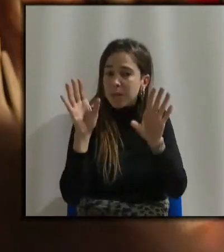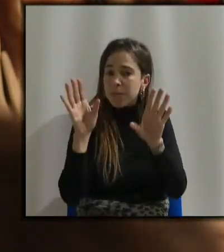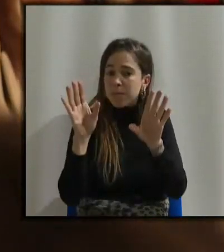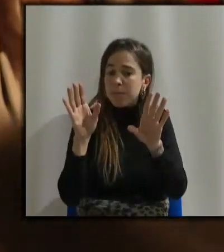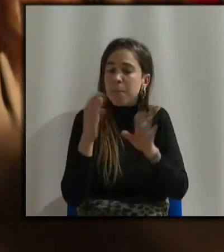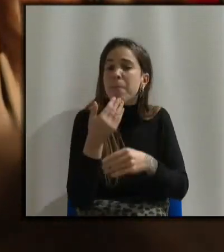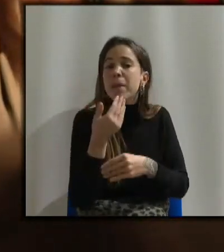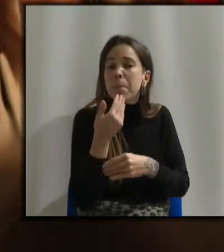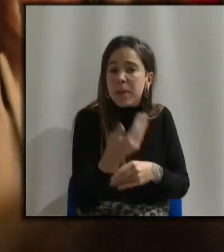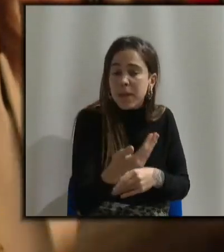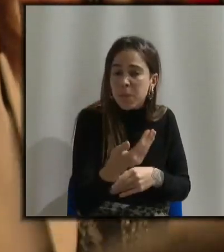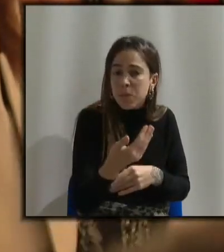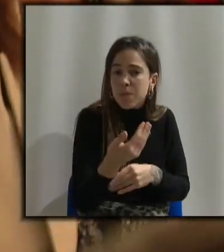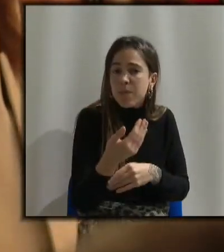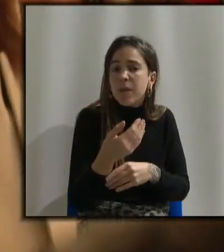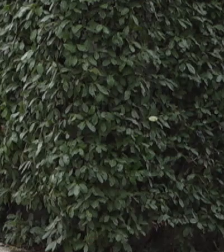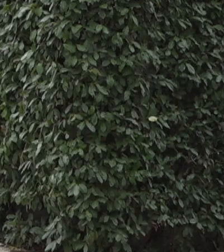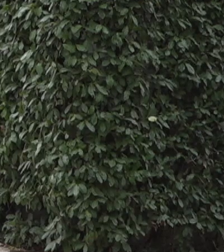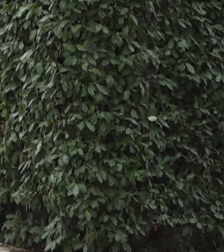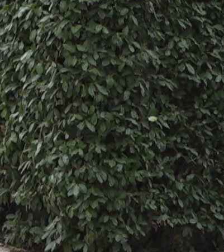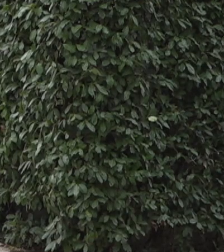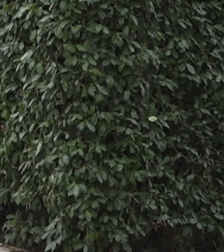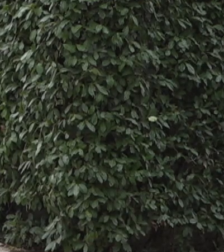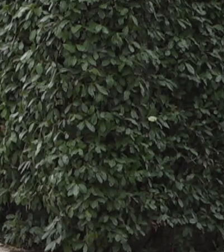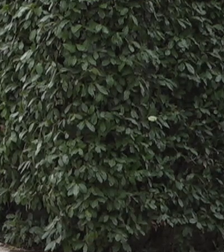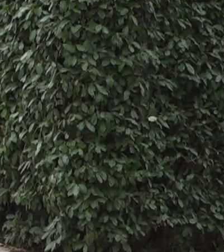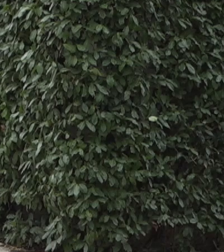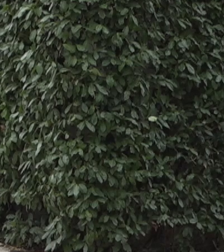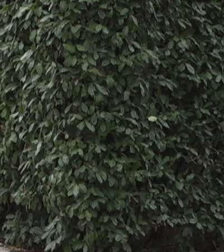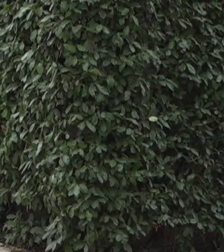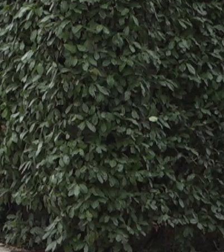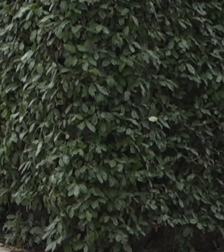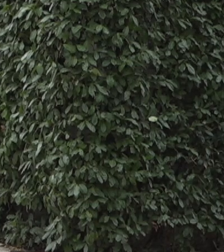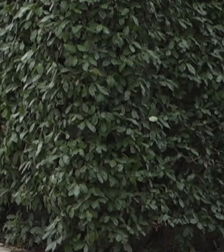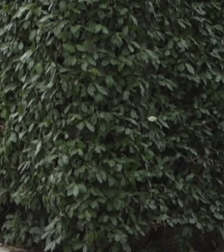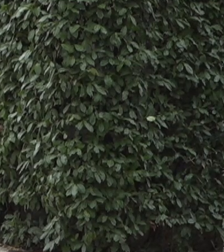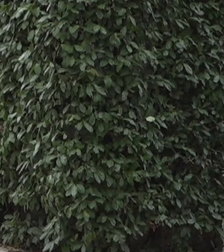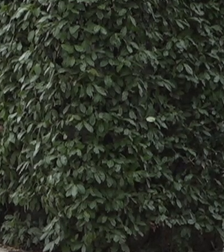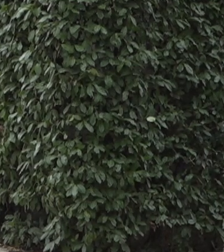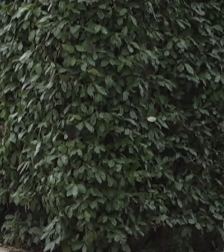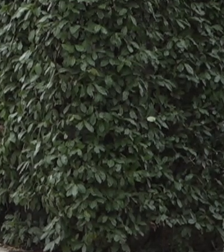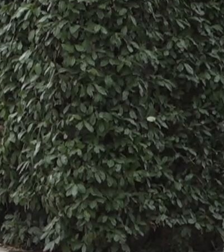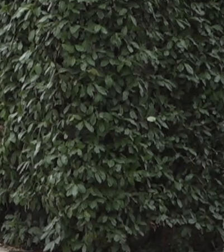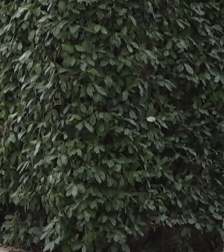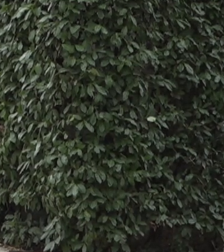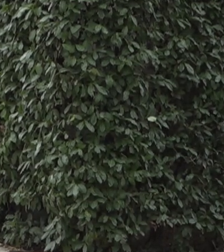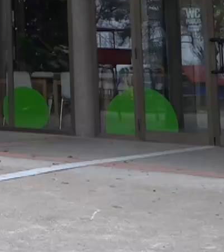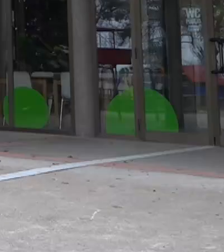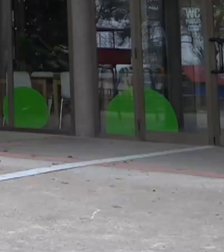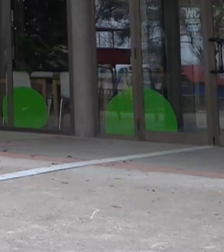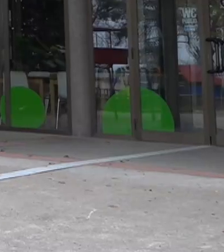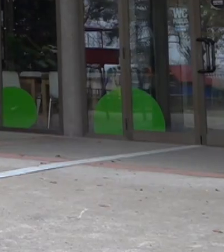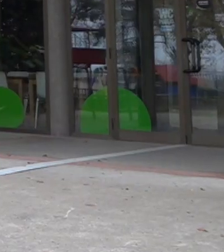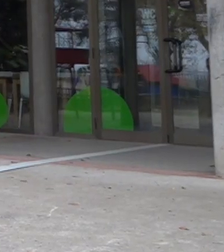perquè evidentment hem d'instar el govern de la Generalitat de Catalunya, el CatSalut i a tothom